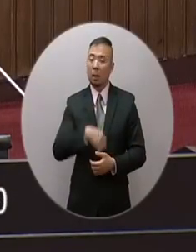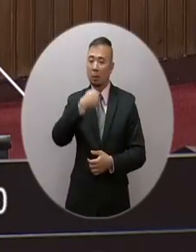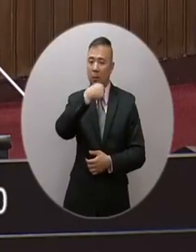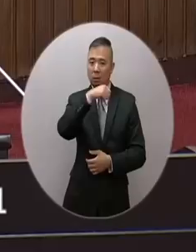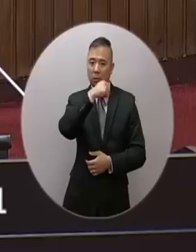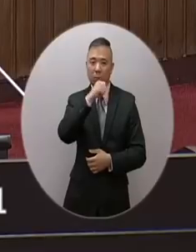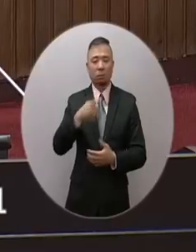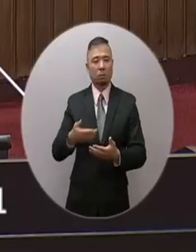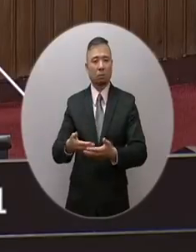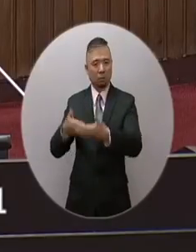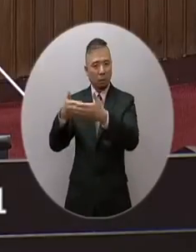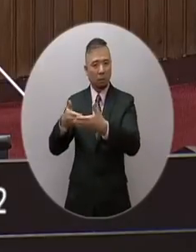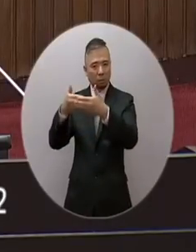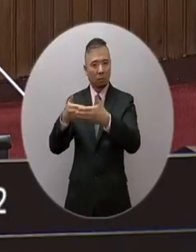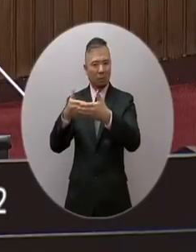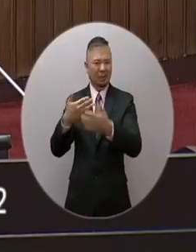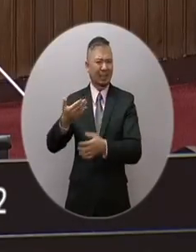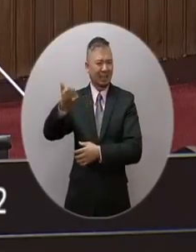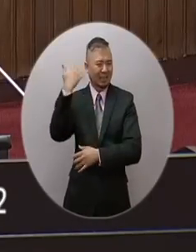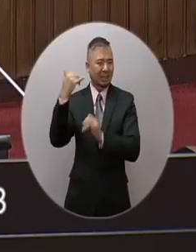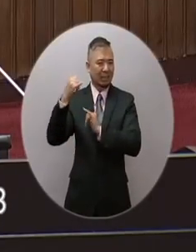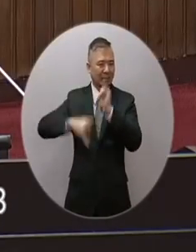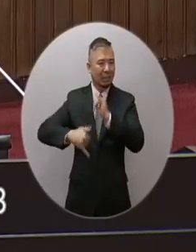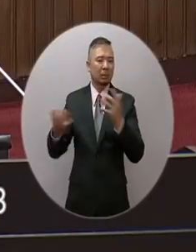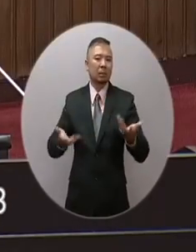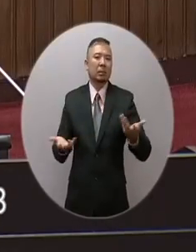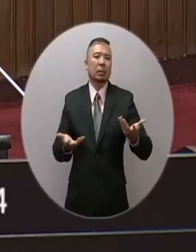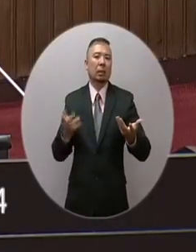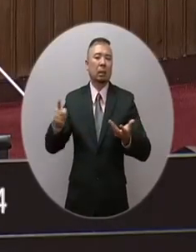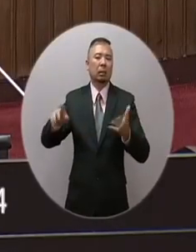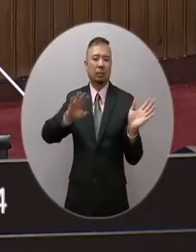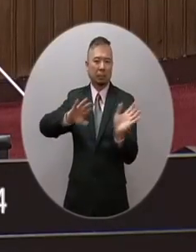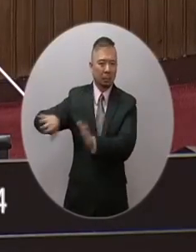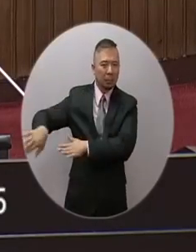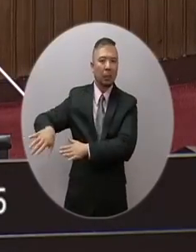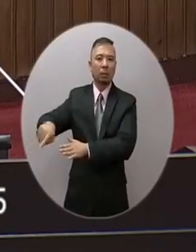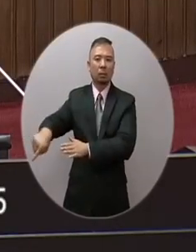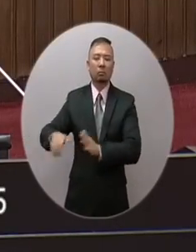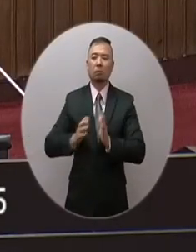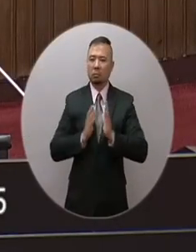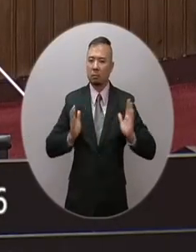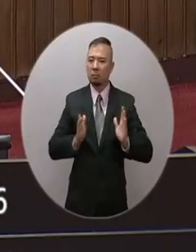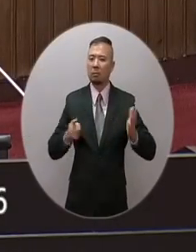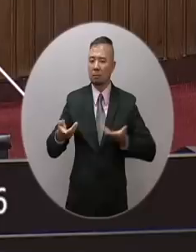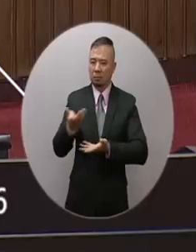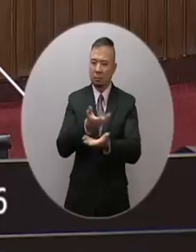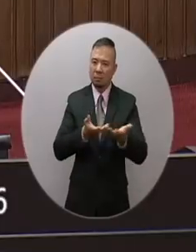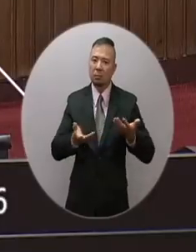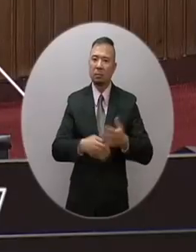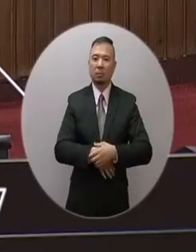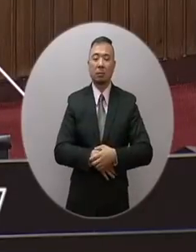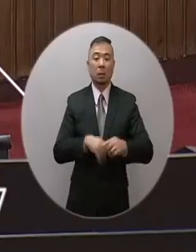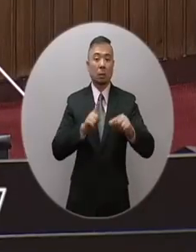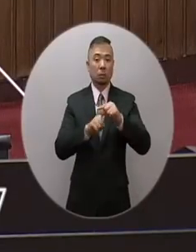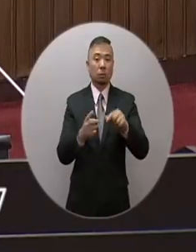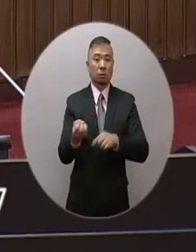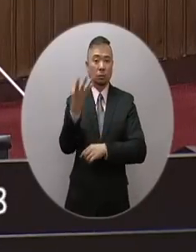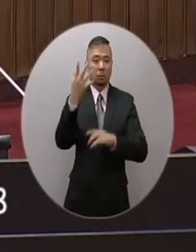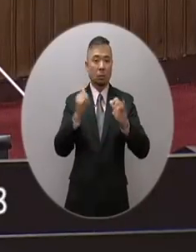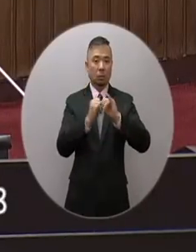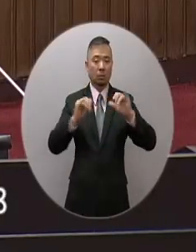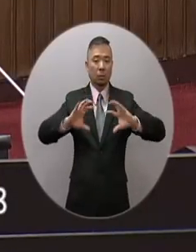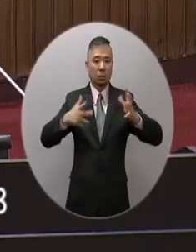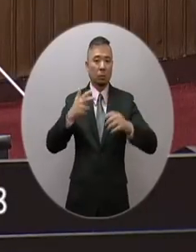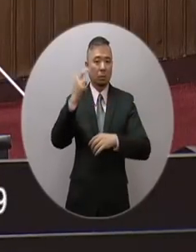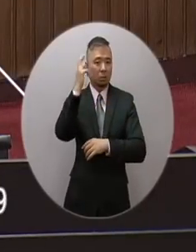史包袱，展开良性对话，造福两岸人民。中华民国宪法现实上